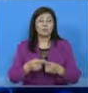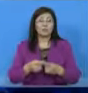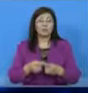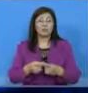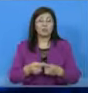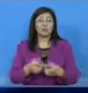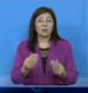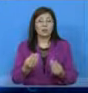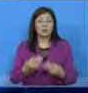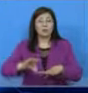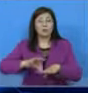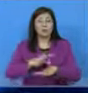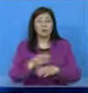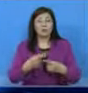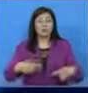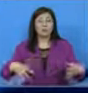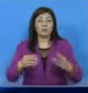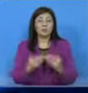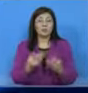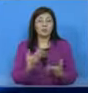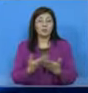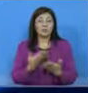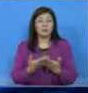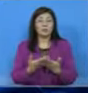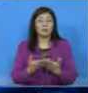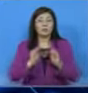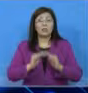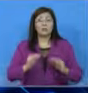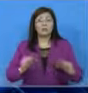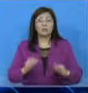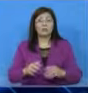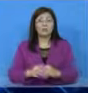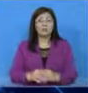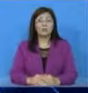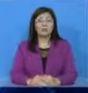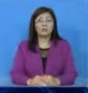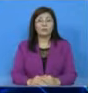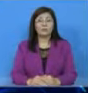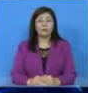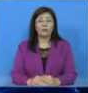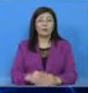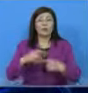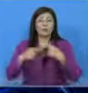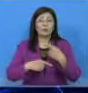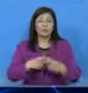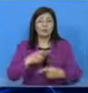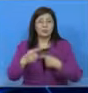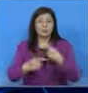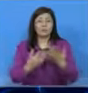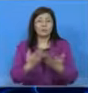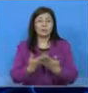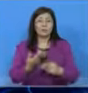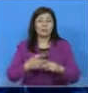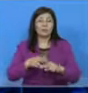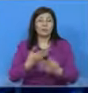выходить другой раз замуж супруги, если есть дети? Либо ему жениться, если у него есть свои дети, будущее его поколения, это